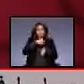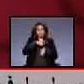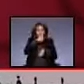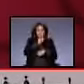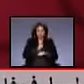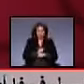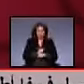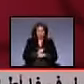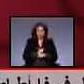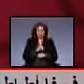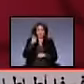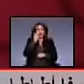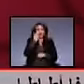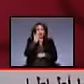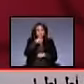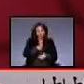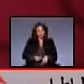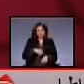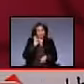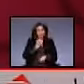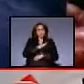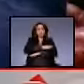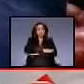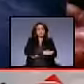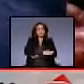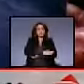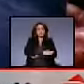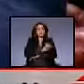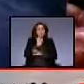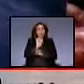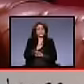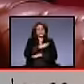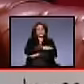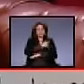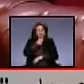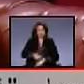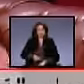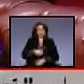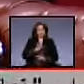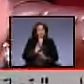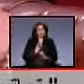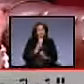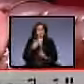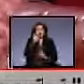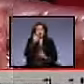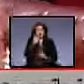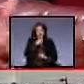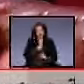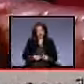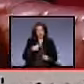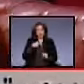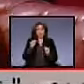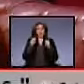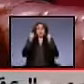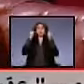اتعلمت ايه؟ اتعلمت ان اخد بالي من نفسي وابقى مؤدب نحترم نفسي شويه. في صحتك. انا شخص عصبي